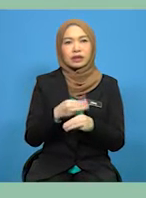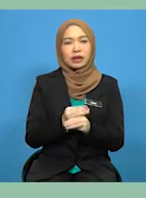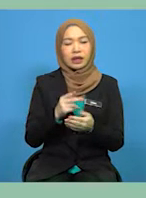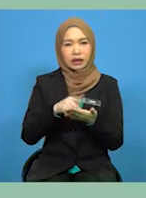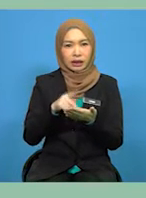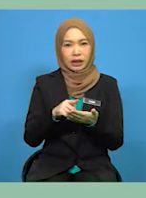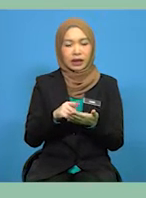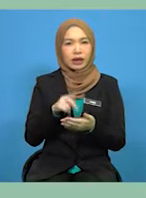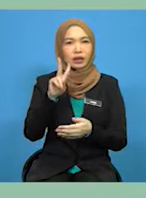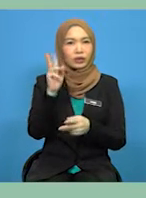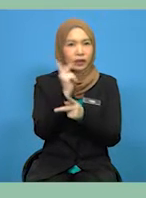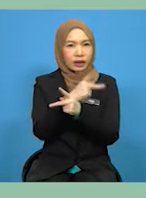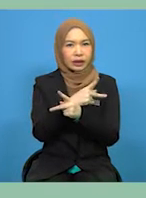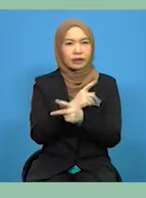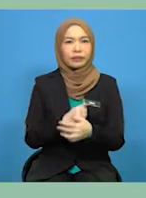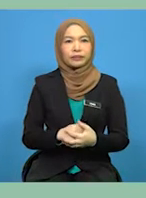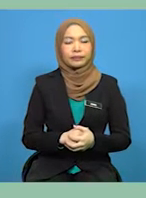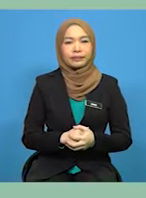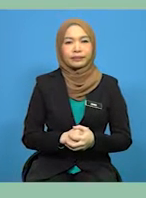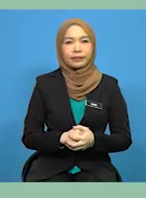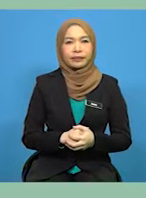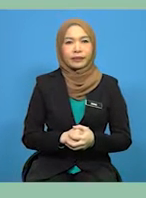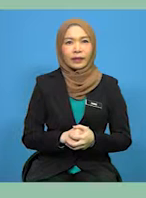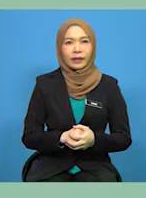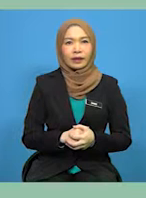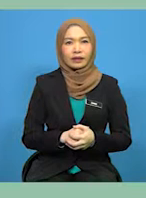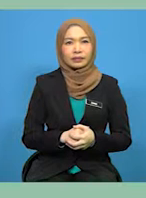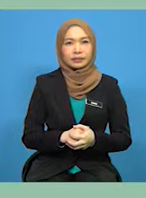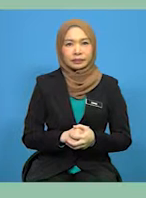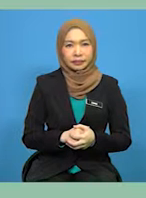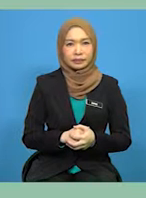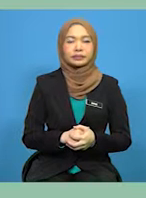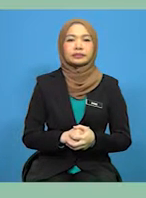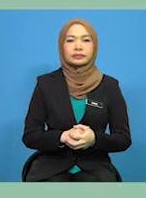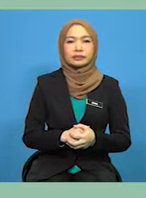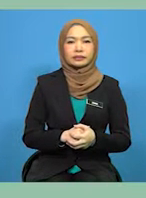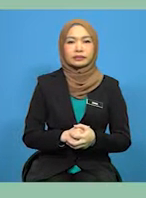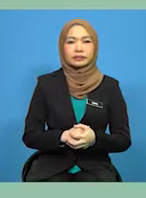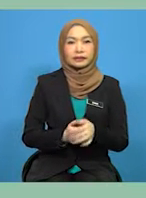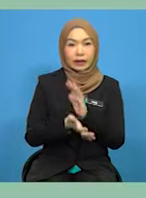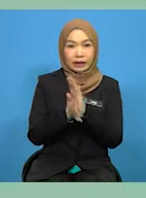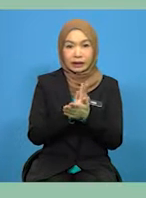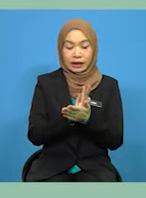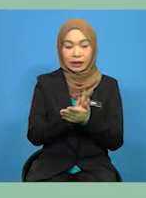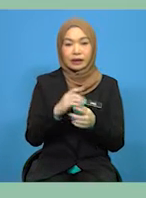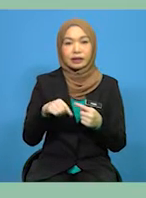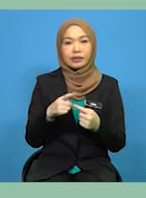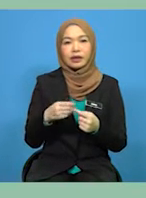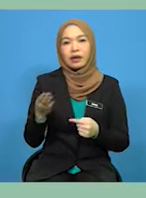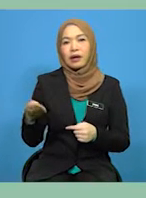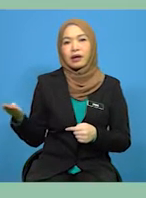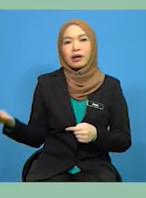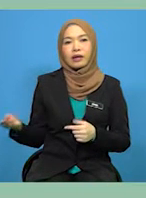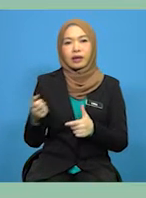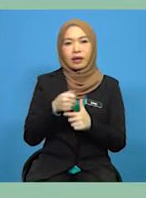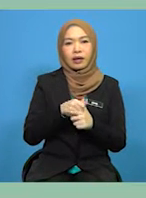Masalah pengiraan dua kali. Masalah pengiraan dua kali berlaku apabila